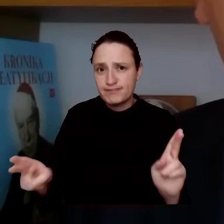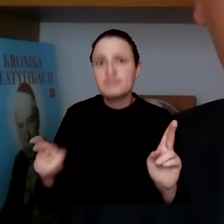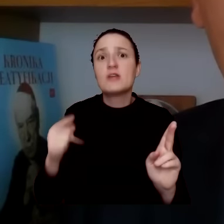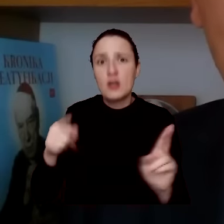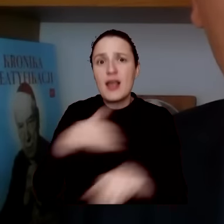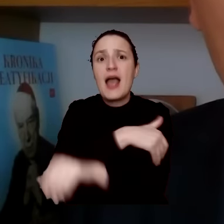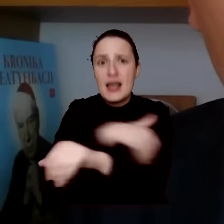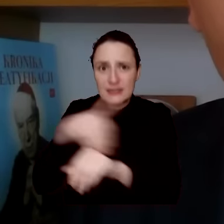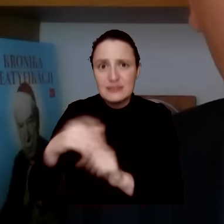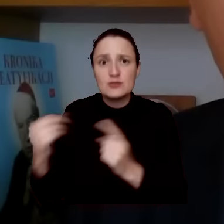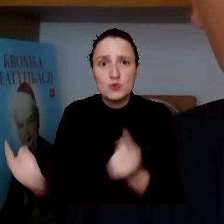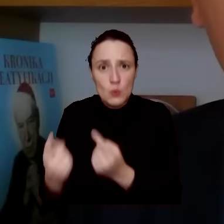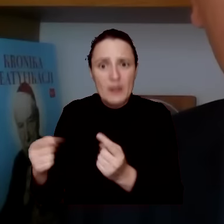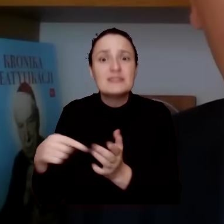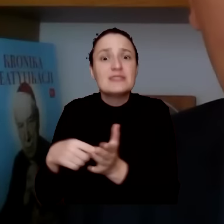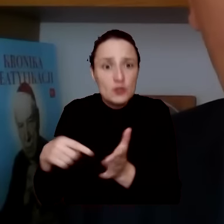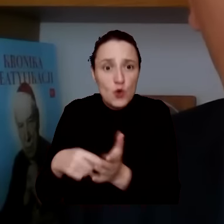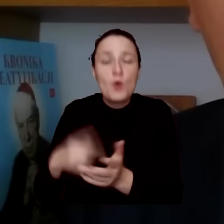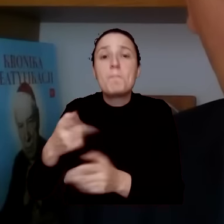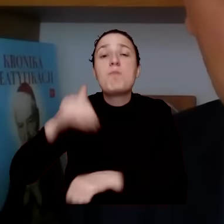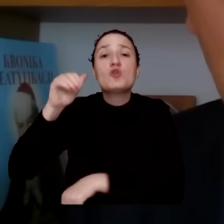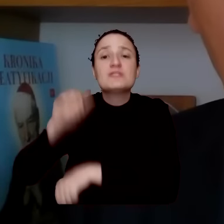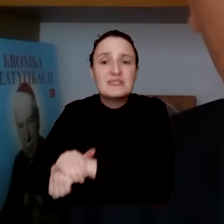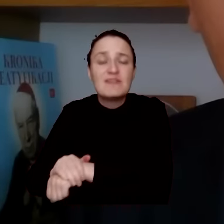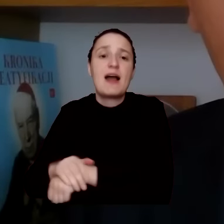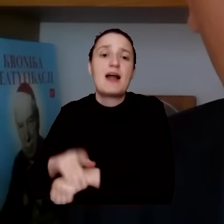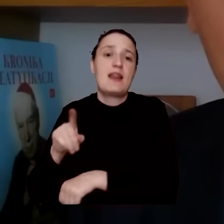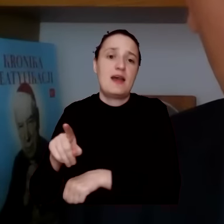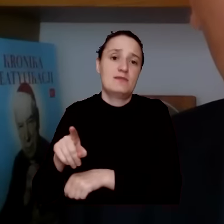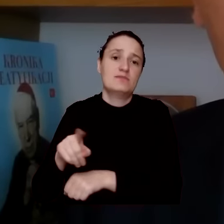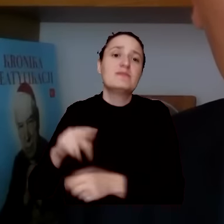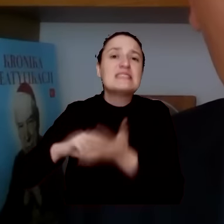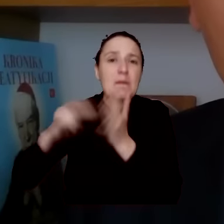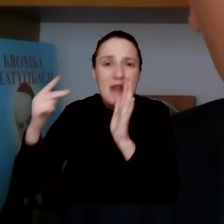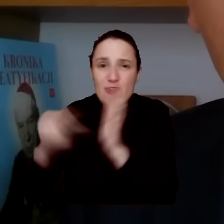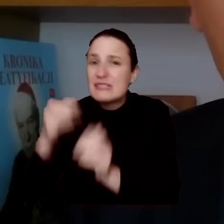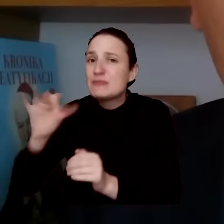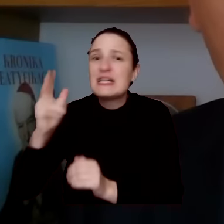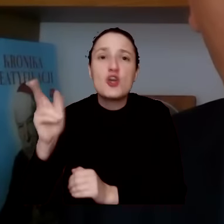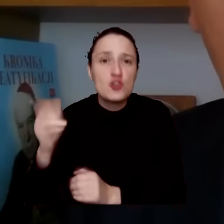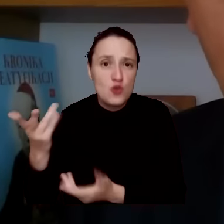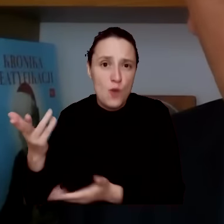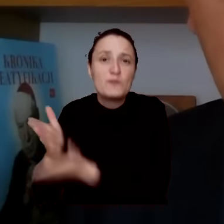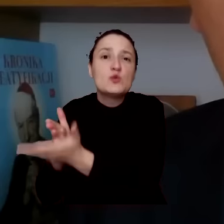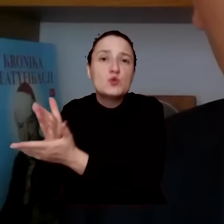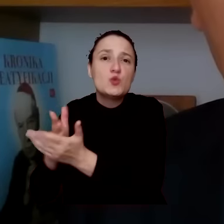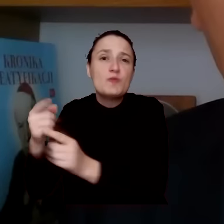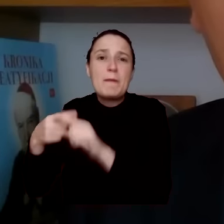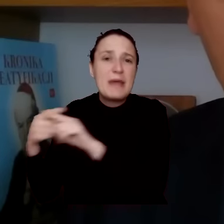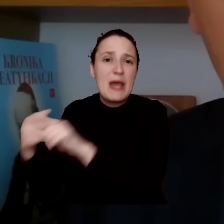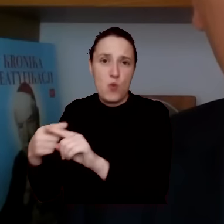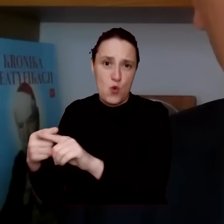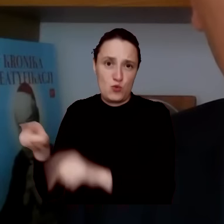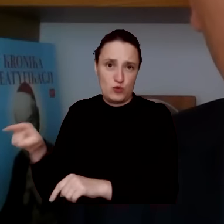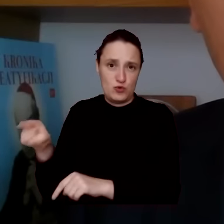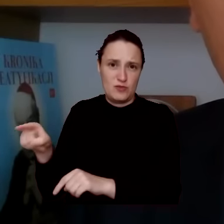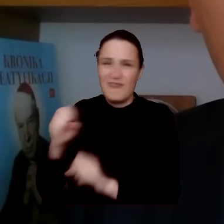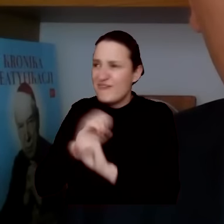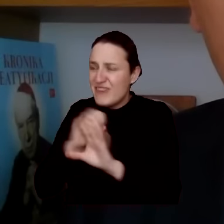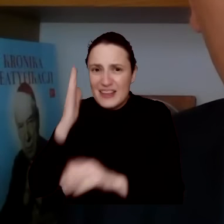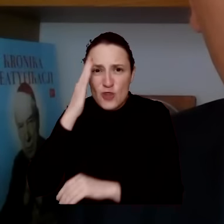granicy, jest za przyzwoleniem, jest zaplanowane przez służby białoruskie i to jest wiadomo od dawna.